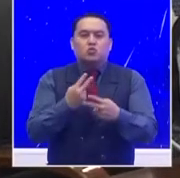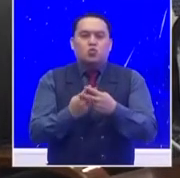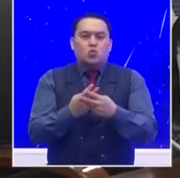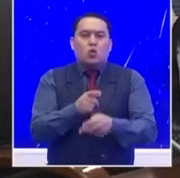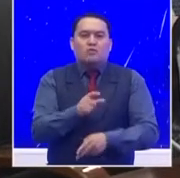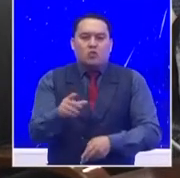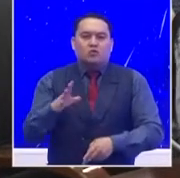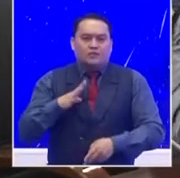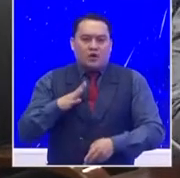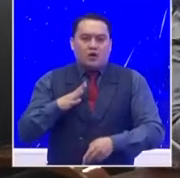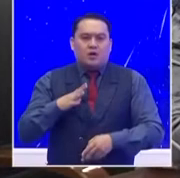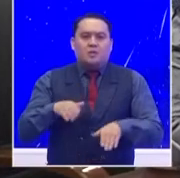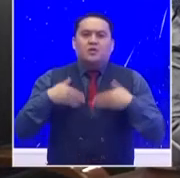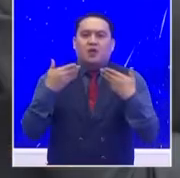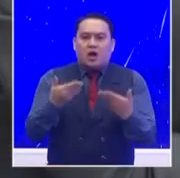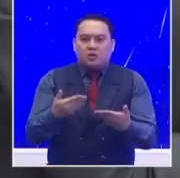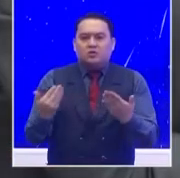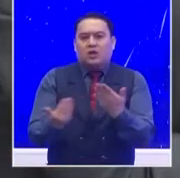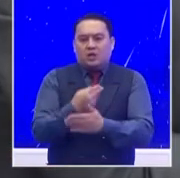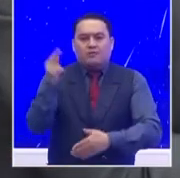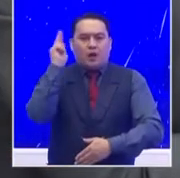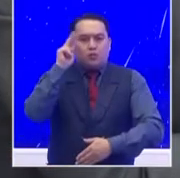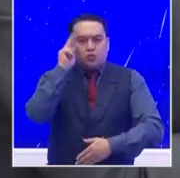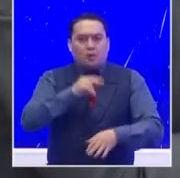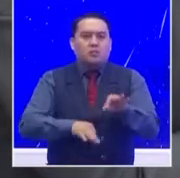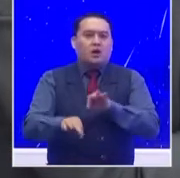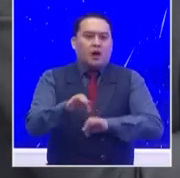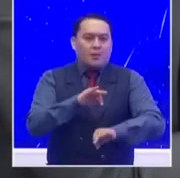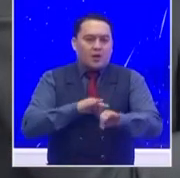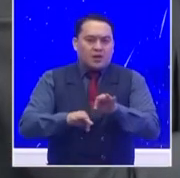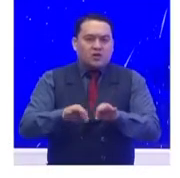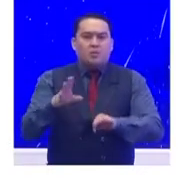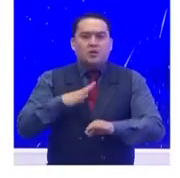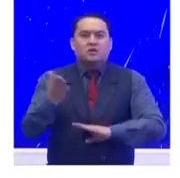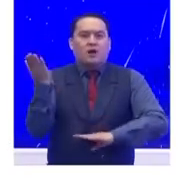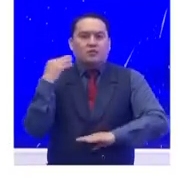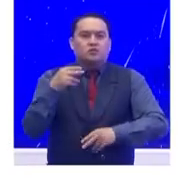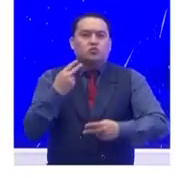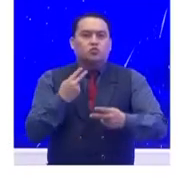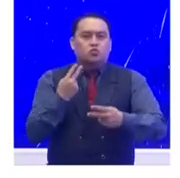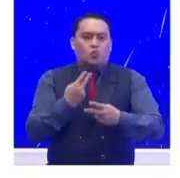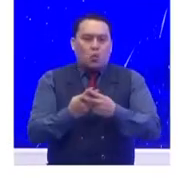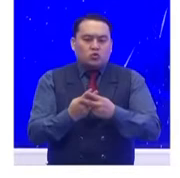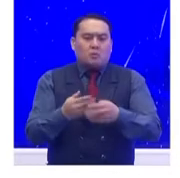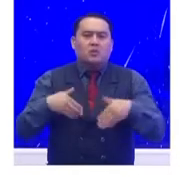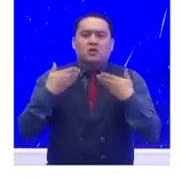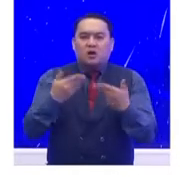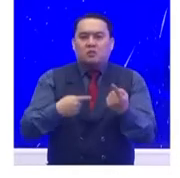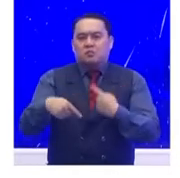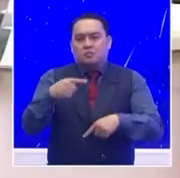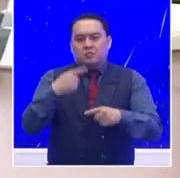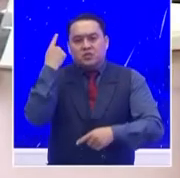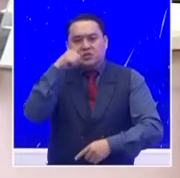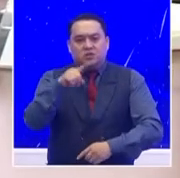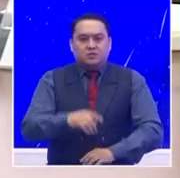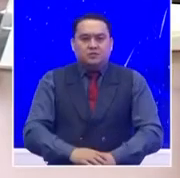их числе ярмарки вакансий переобучения реализация проекта in back где бывшие осужденные могут предложить бизнес-идеи